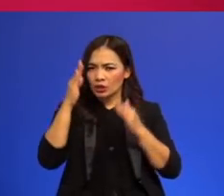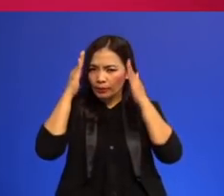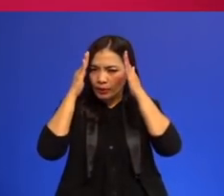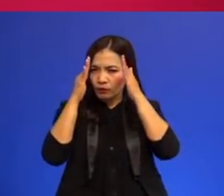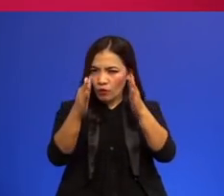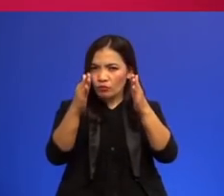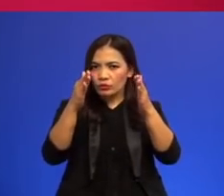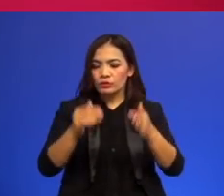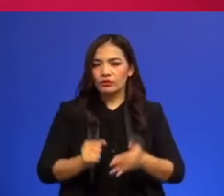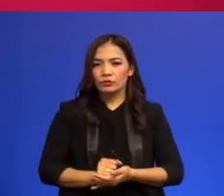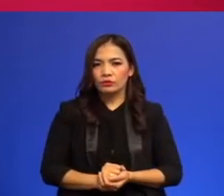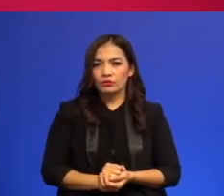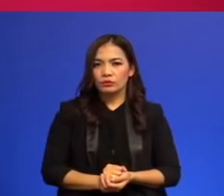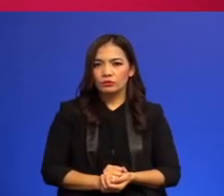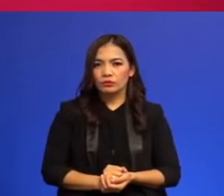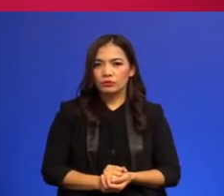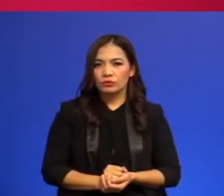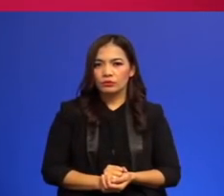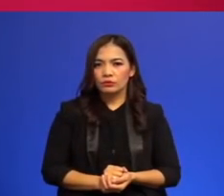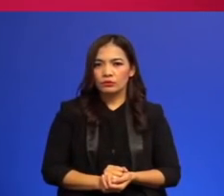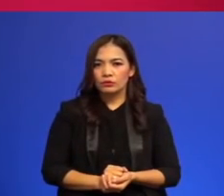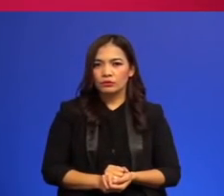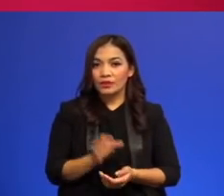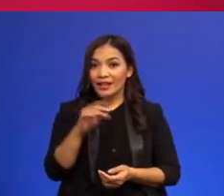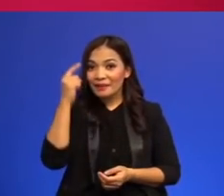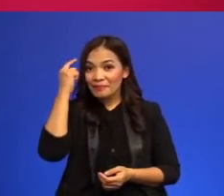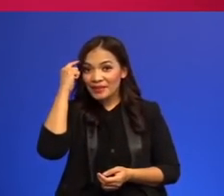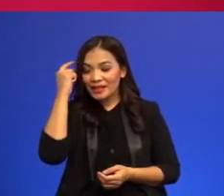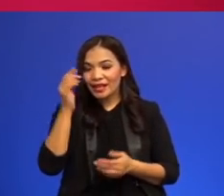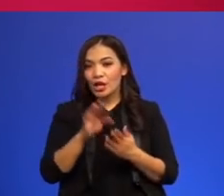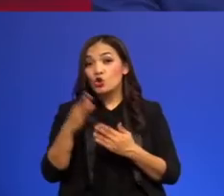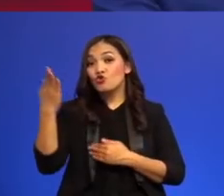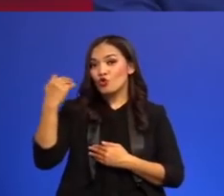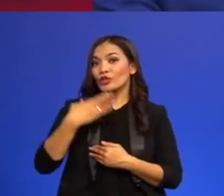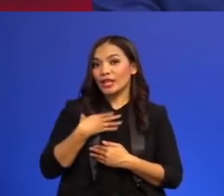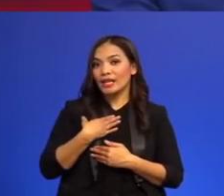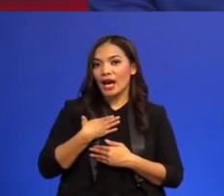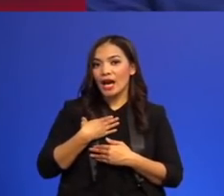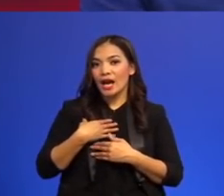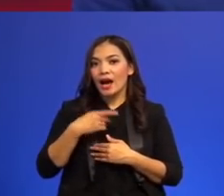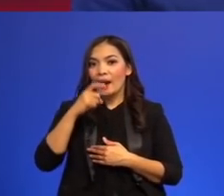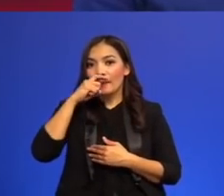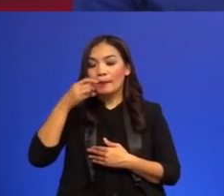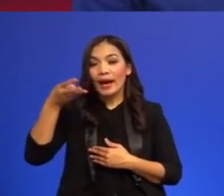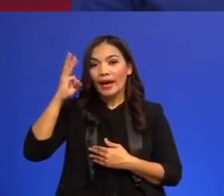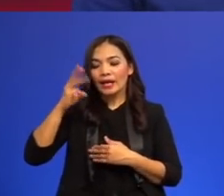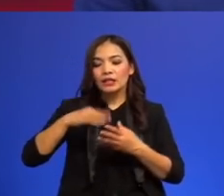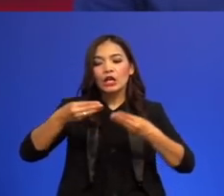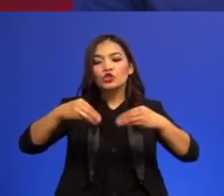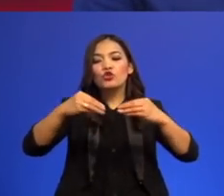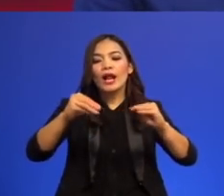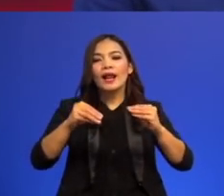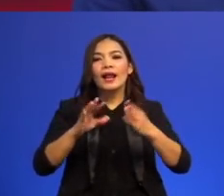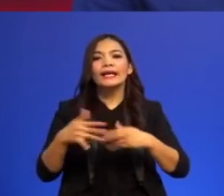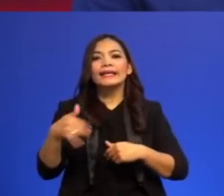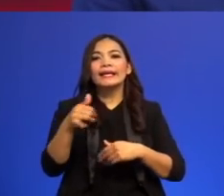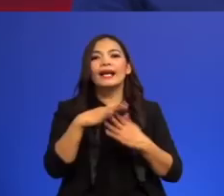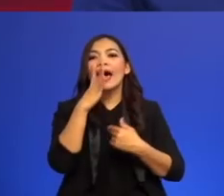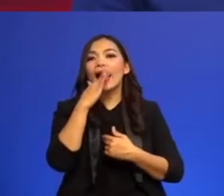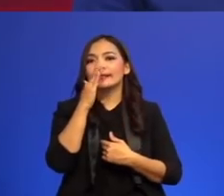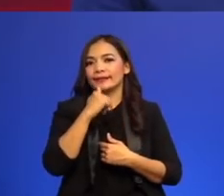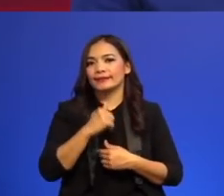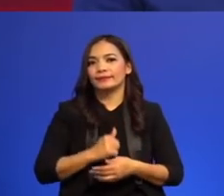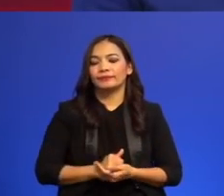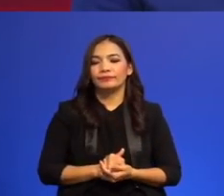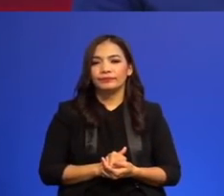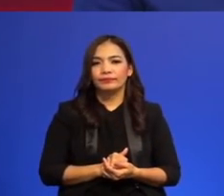kita. Nggak pernah pikirkan Pak Era jualan ikan asin? Saya jual ikan asin. Jual